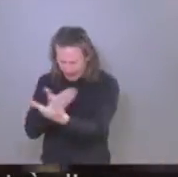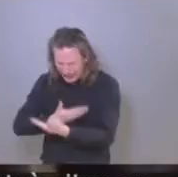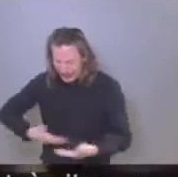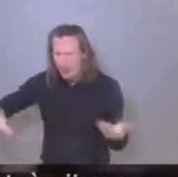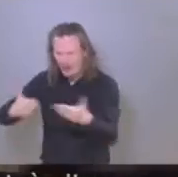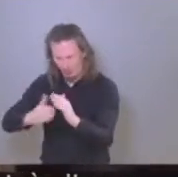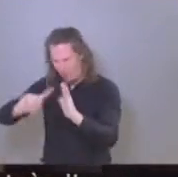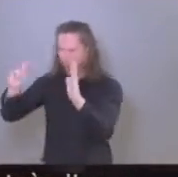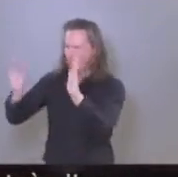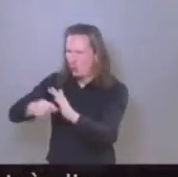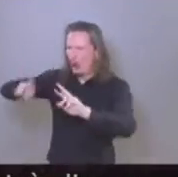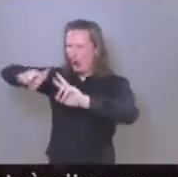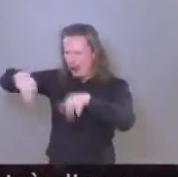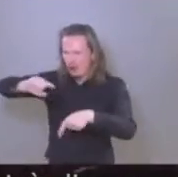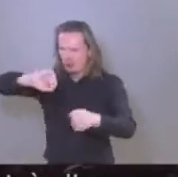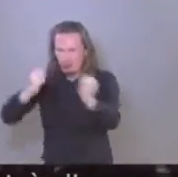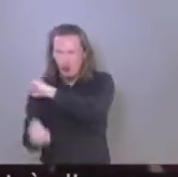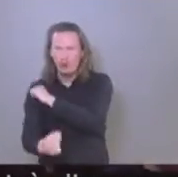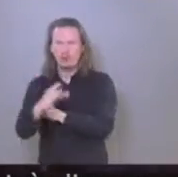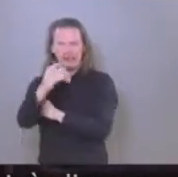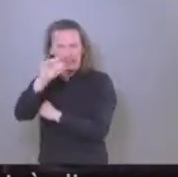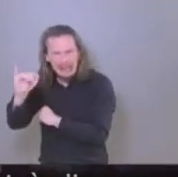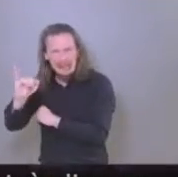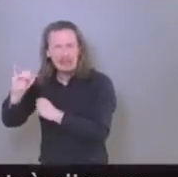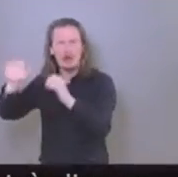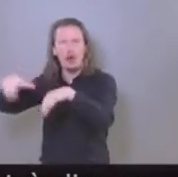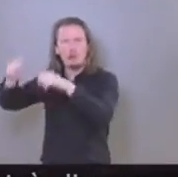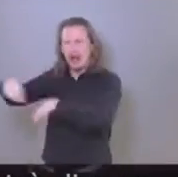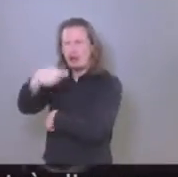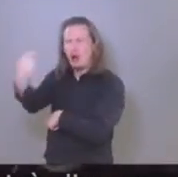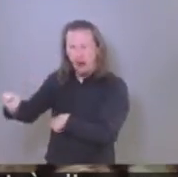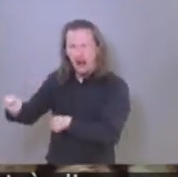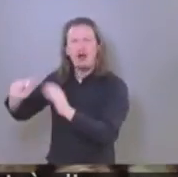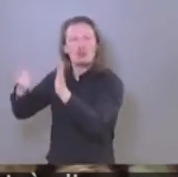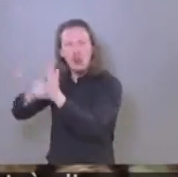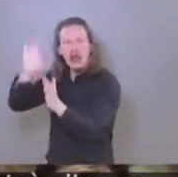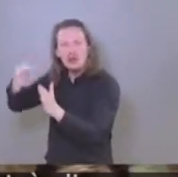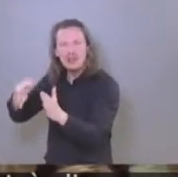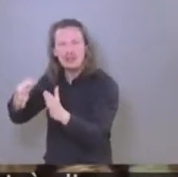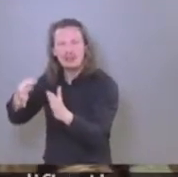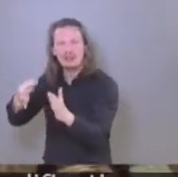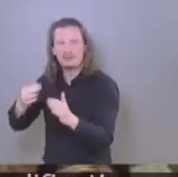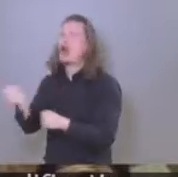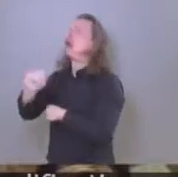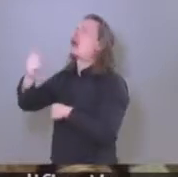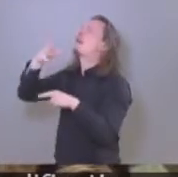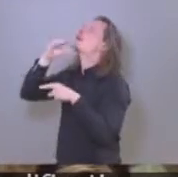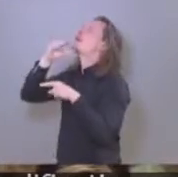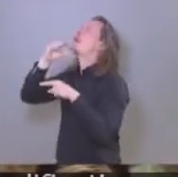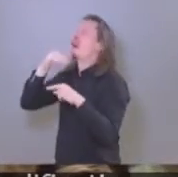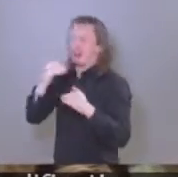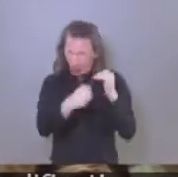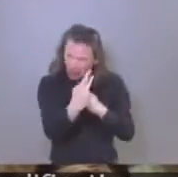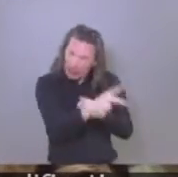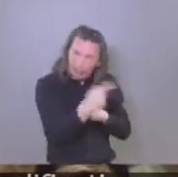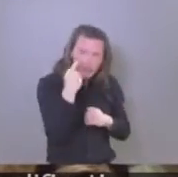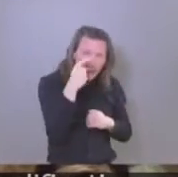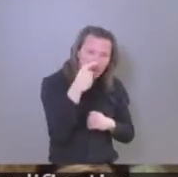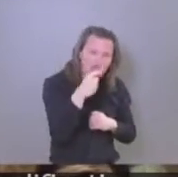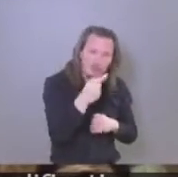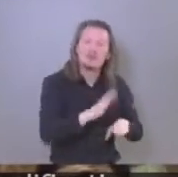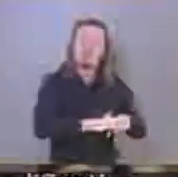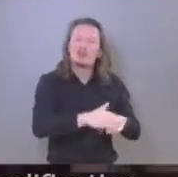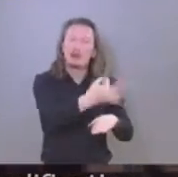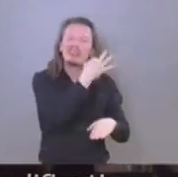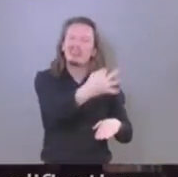soit requalifiée en CDI ou en emploi normal. Voilà ce qu'il a prévu dans son programme. Ah, ce sont des petites choses. Il ne vient jamais vous parler de